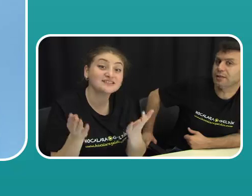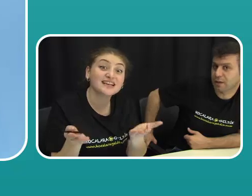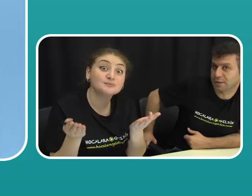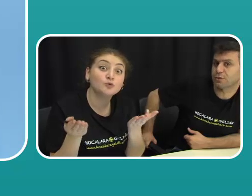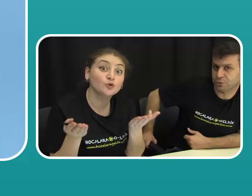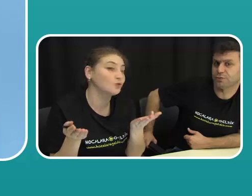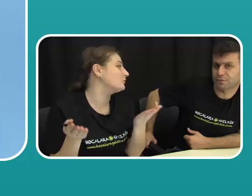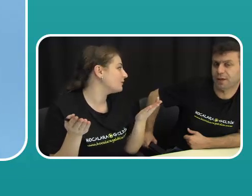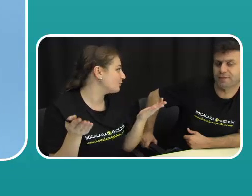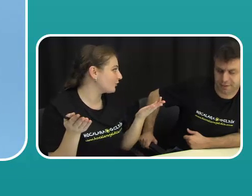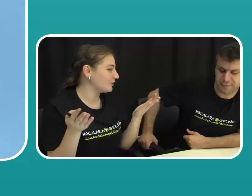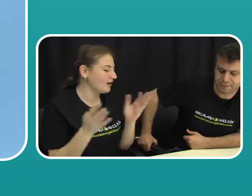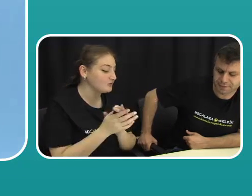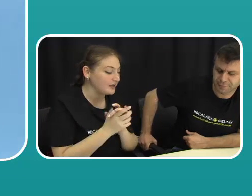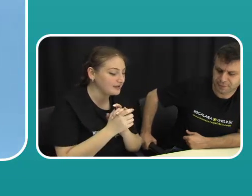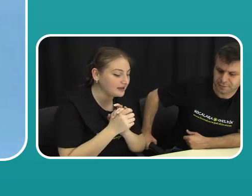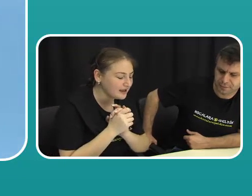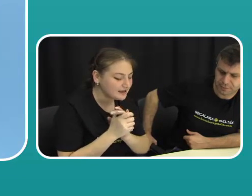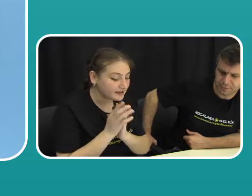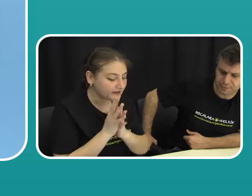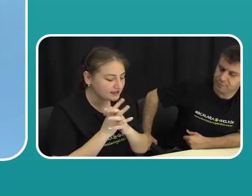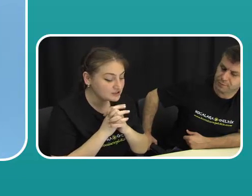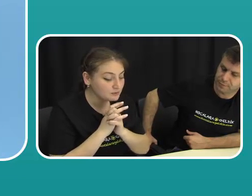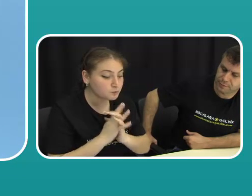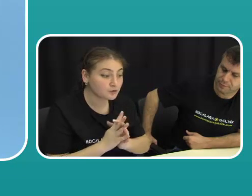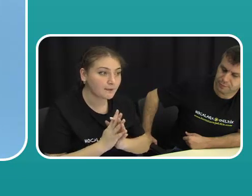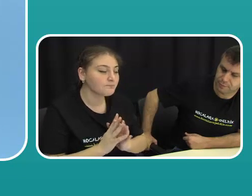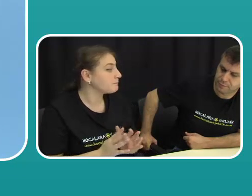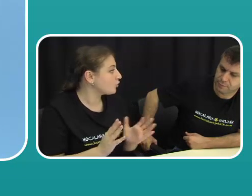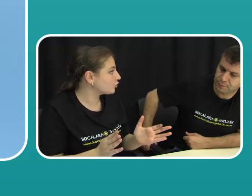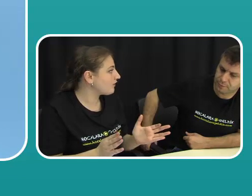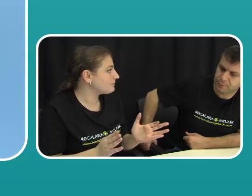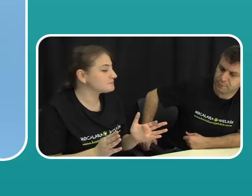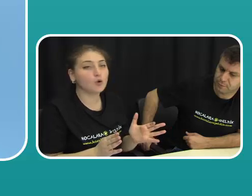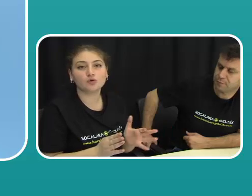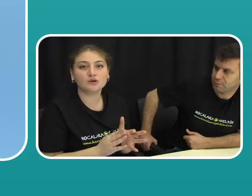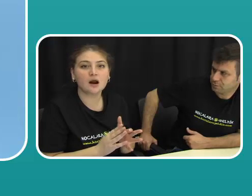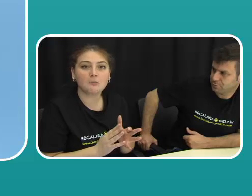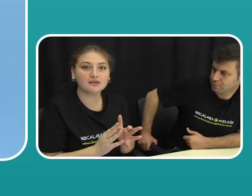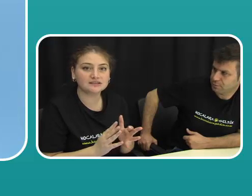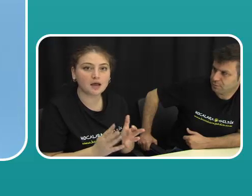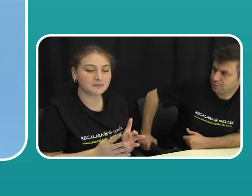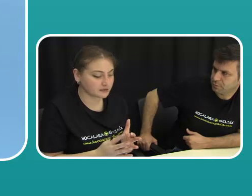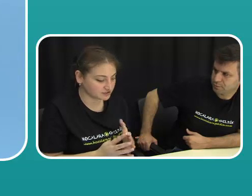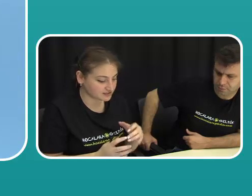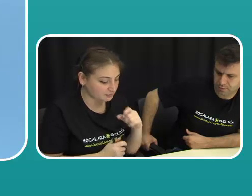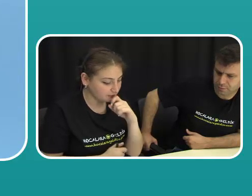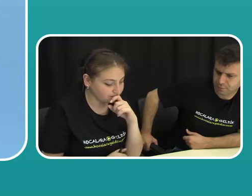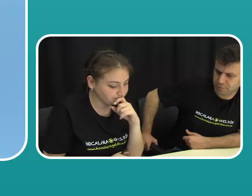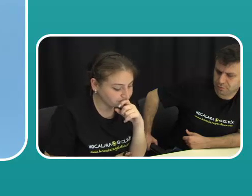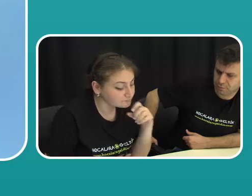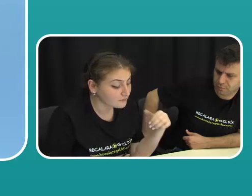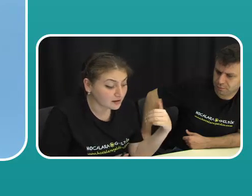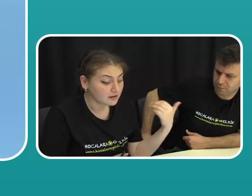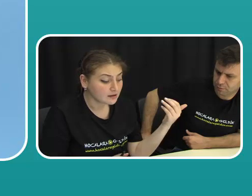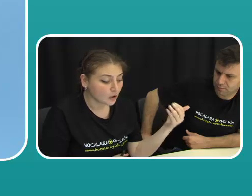olun hassas büyüyün bu konuya özellikle Eee şimdi burada bir öykü var biz bu öykünün kahramanlarından biriymiş